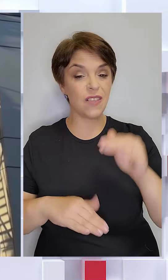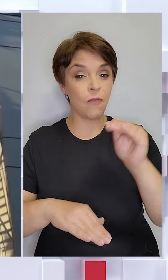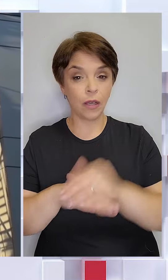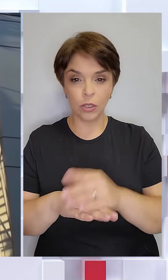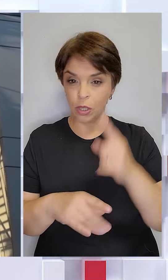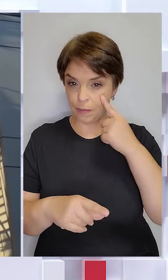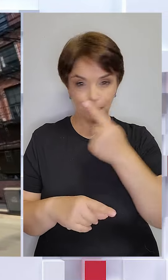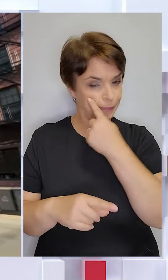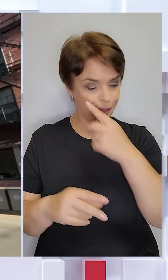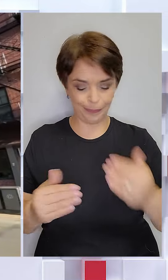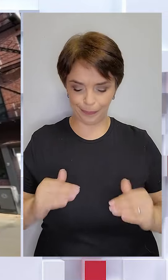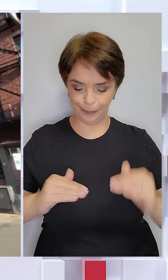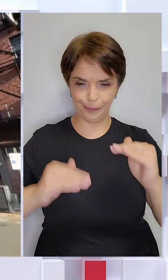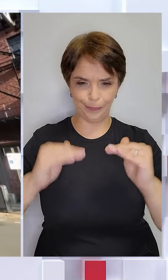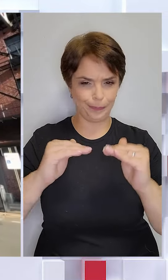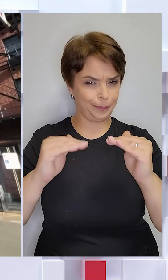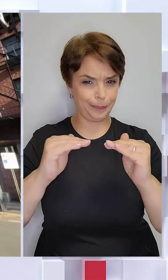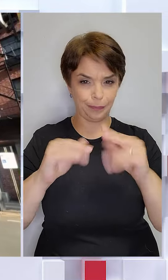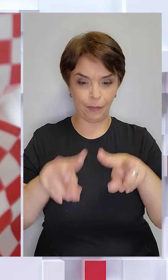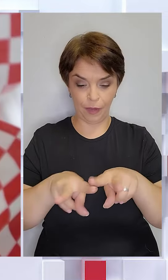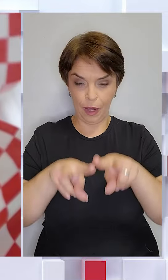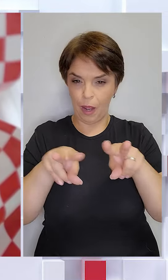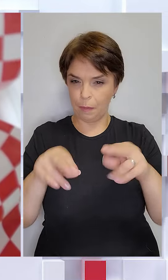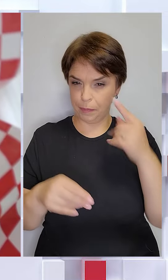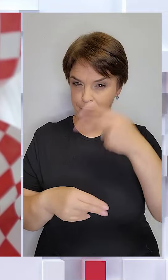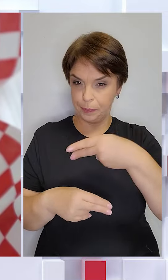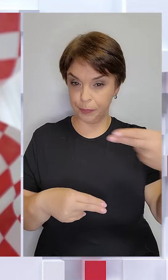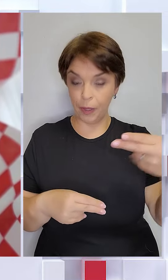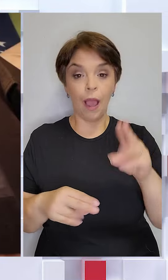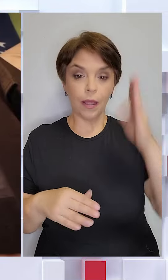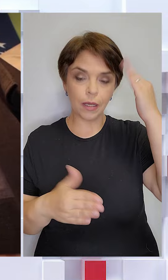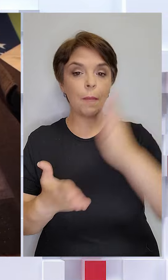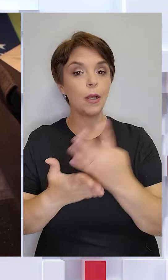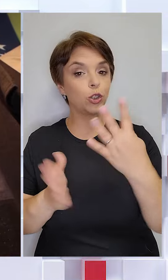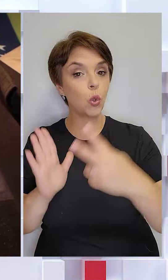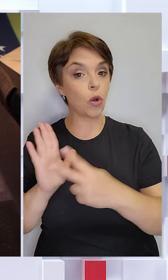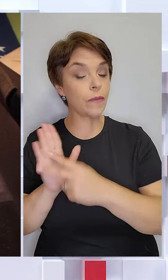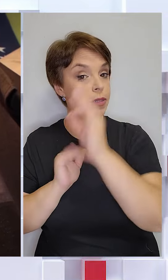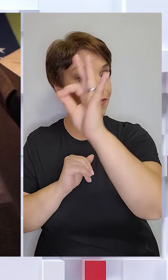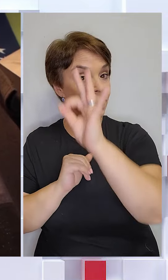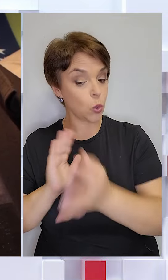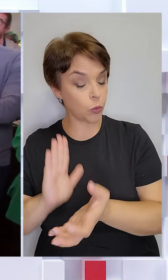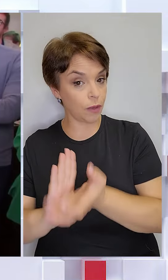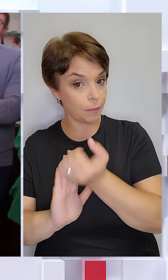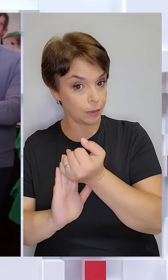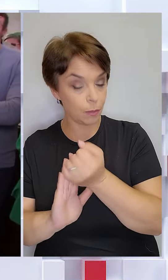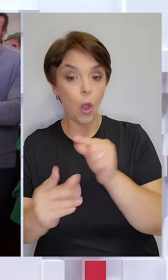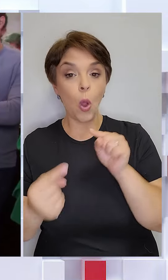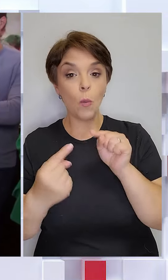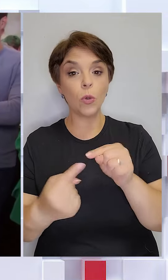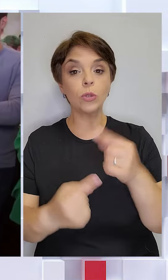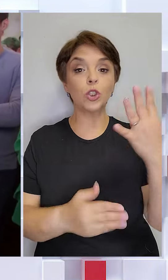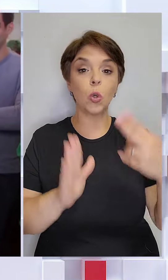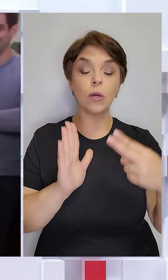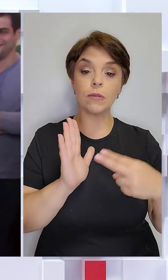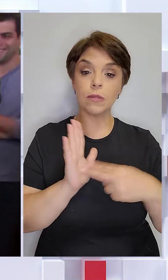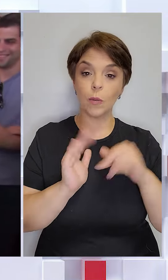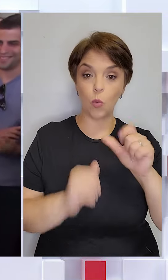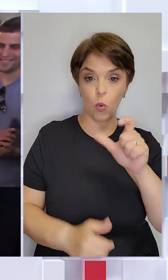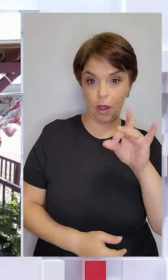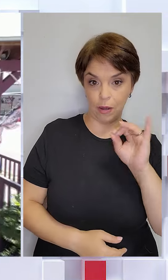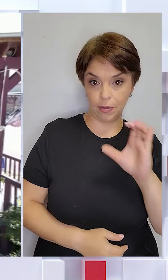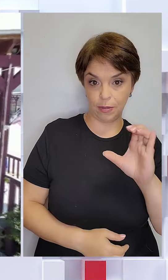фактично зрівнялися за рівнем підтримки американських виборців. Трамп наразі має 48% підтримки проти